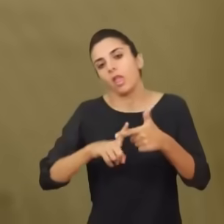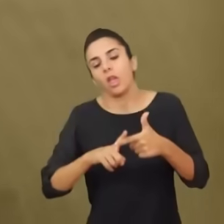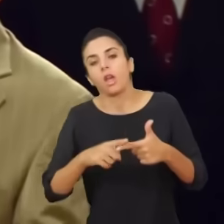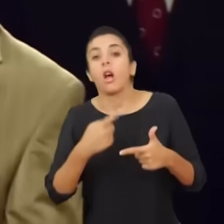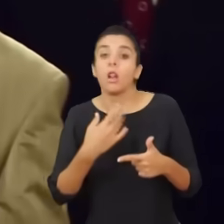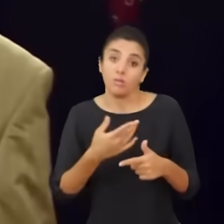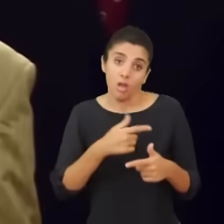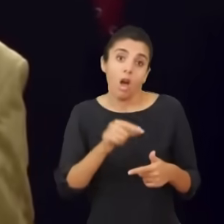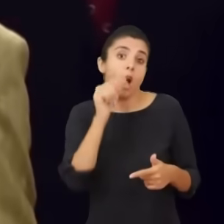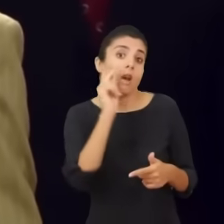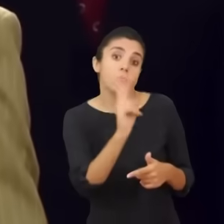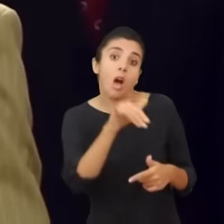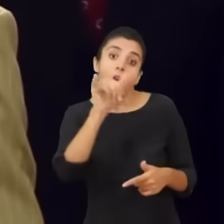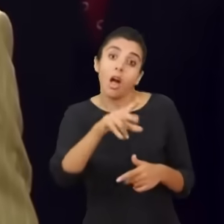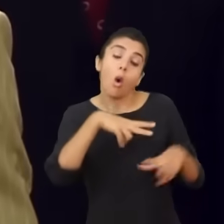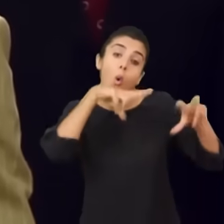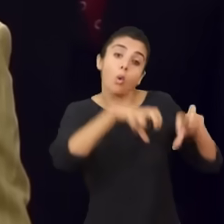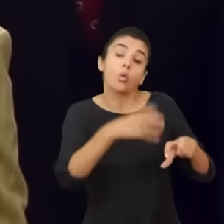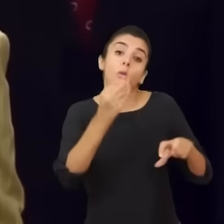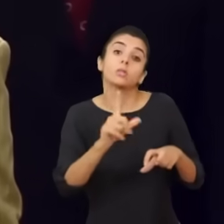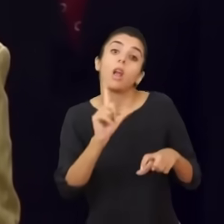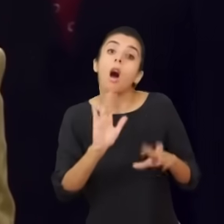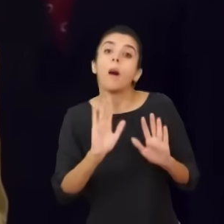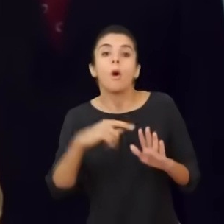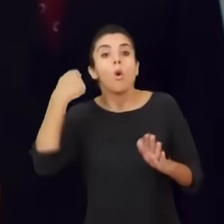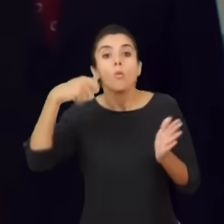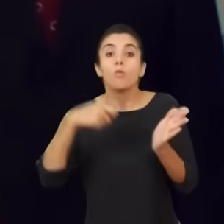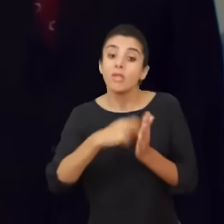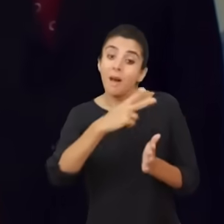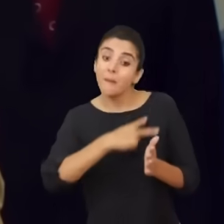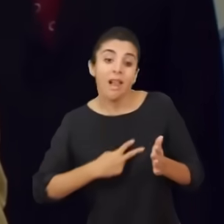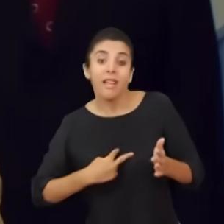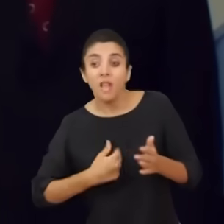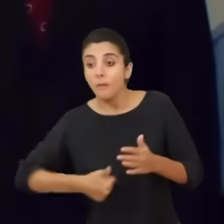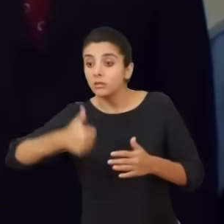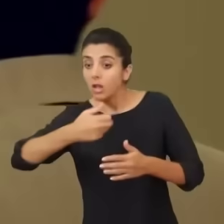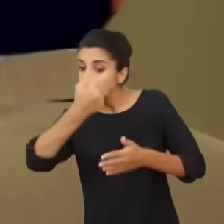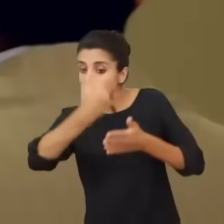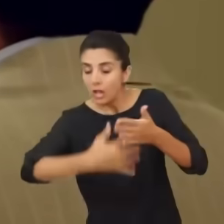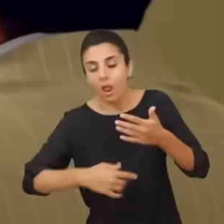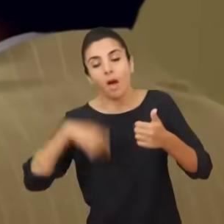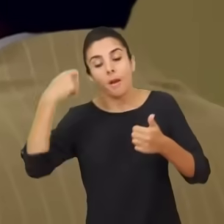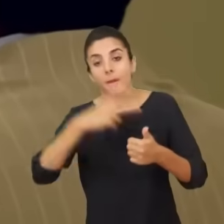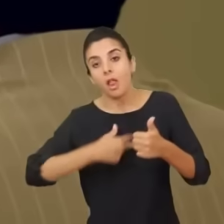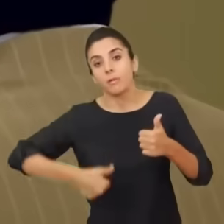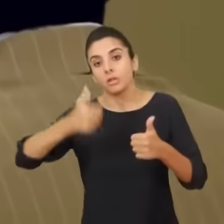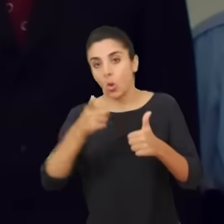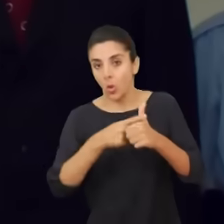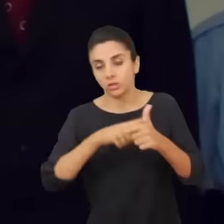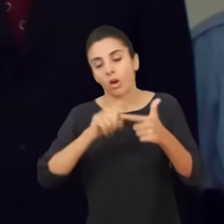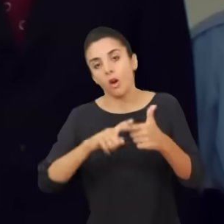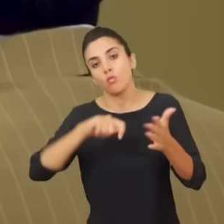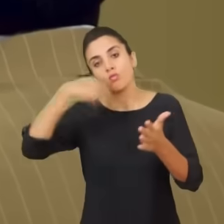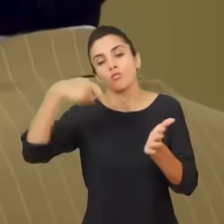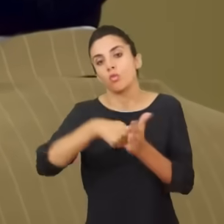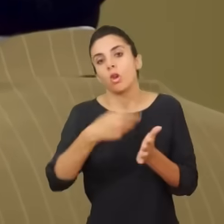Bey haklı. Yani sizin koltuğa oturmanız gerekli. Lakin muhtar belediye başkanından sonra geliyor protokol sıralaması. Danyal. Danyal.